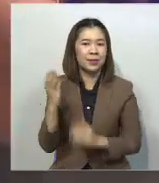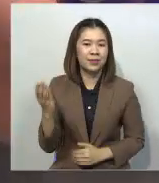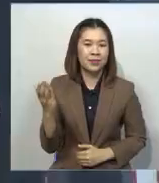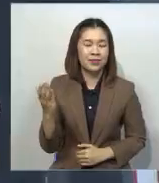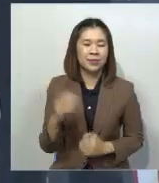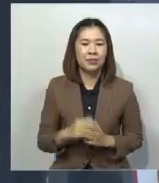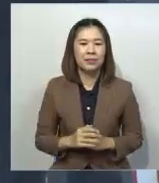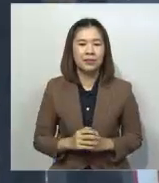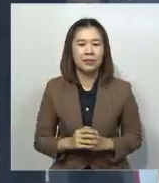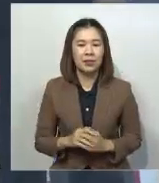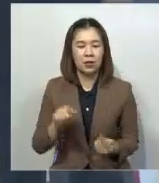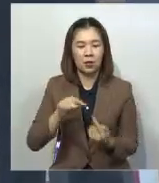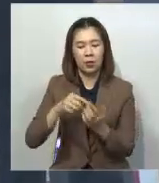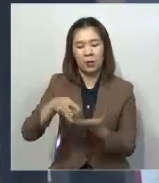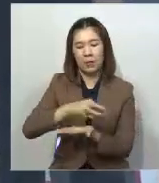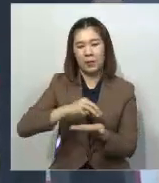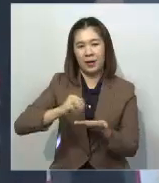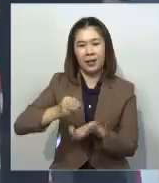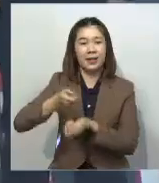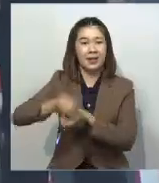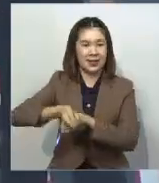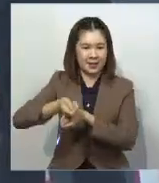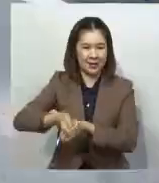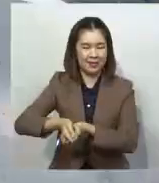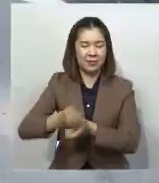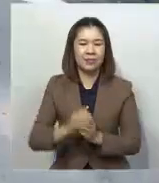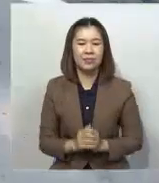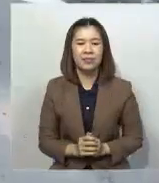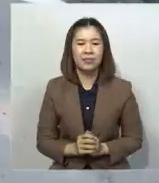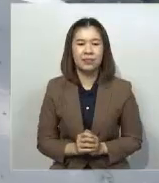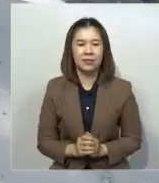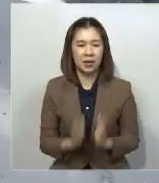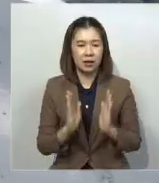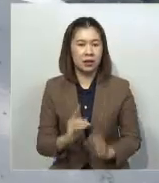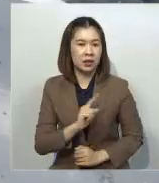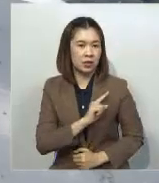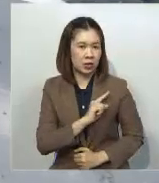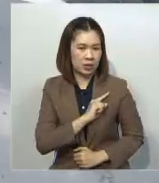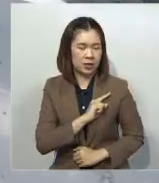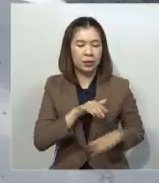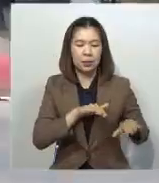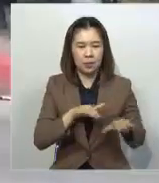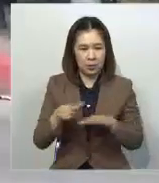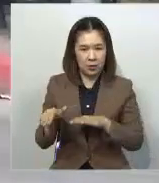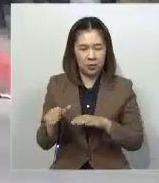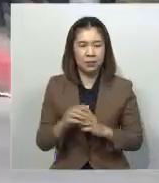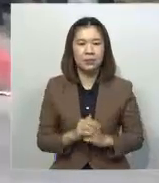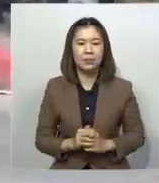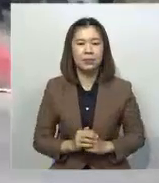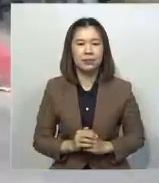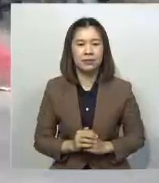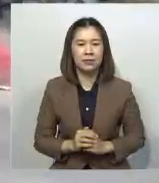าไปดูก็คือที่ฐานบินมหาวิทยาลัยเกษตรศาสตร์นะคะ ใช่ค่ะที่นี่ทางเจ้าหน้าที่เขาก็เตรียมพร้อมแล้วนะคะที่จ